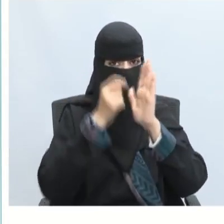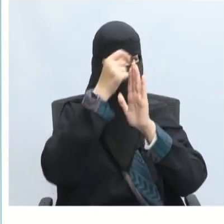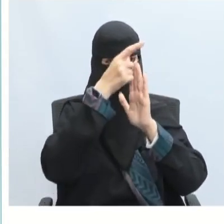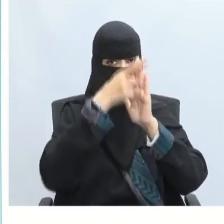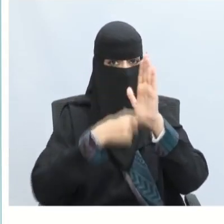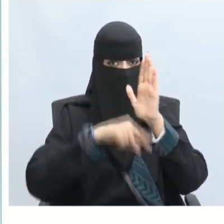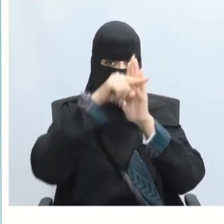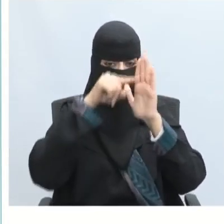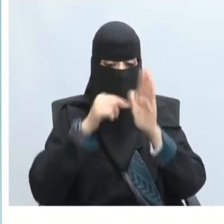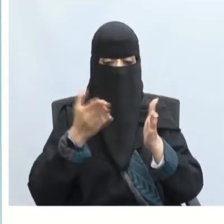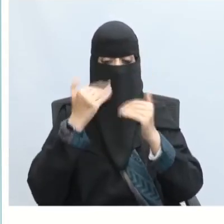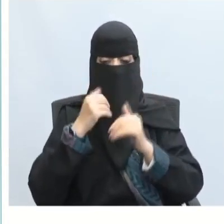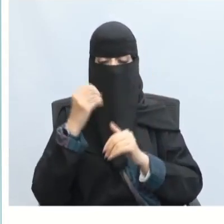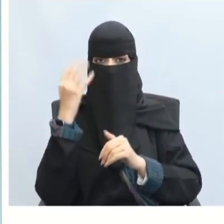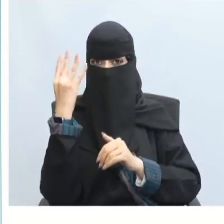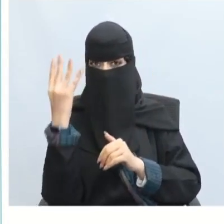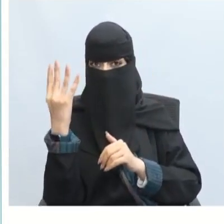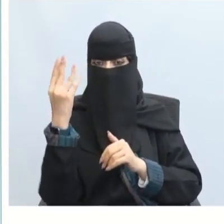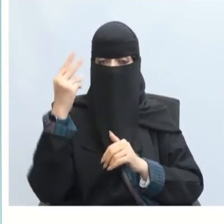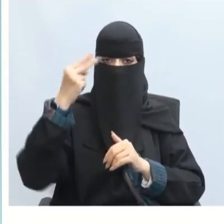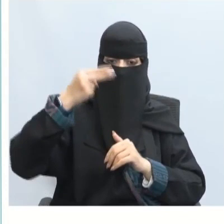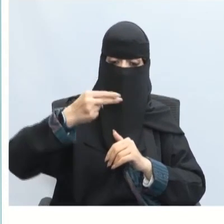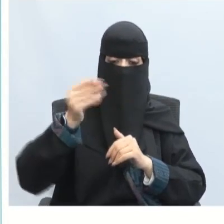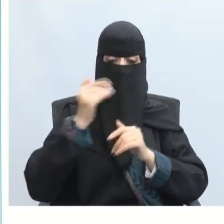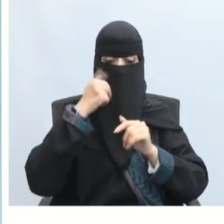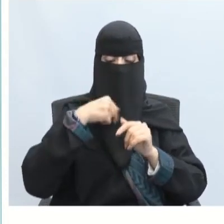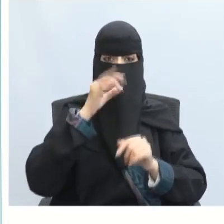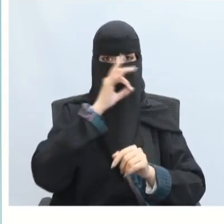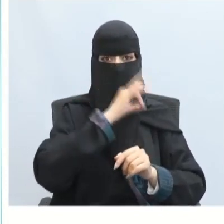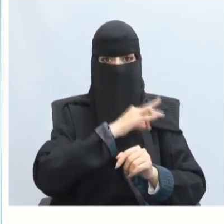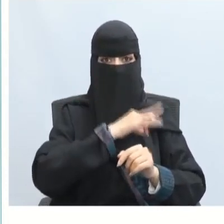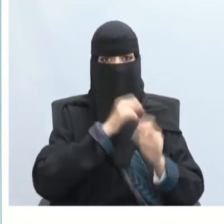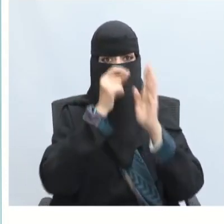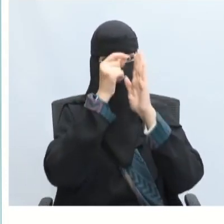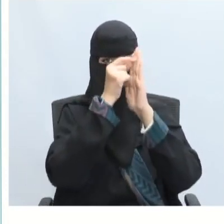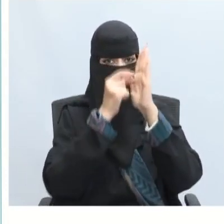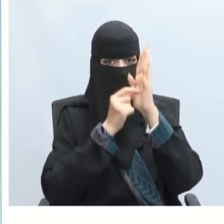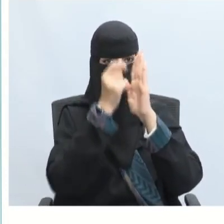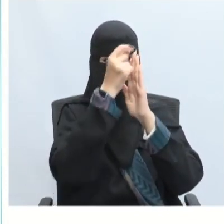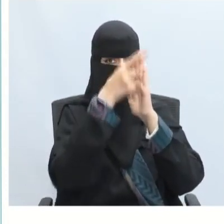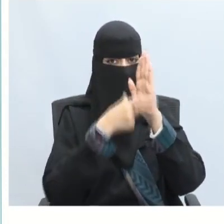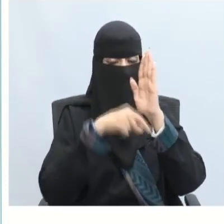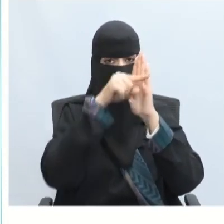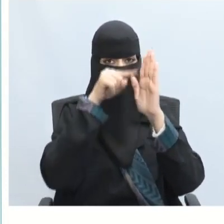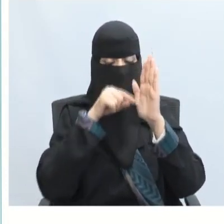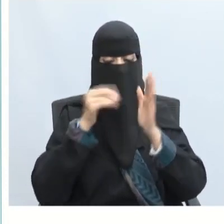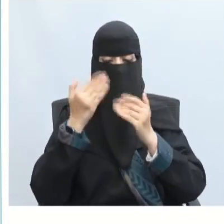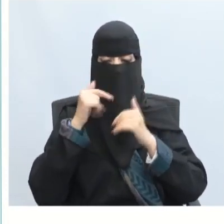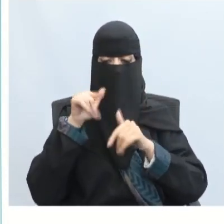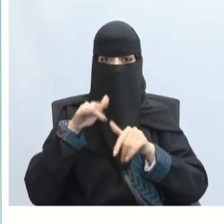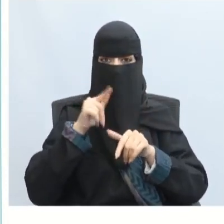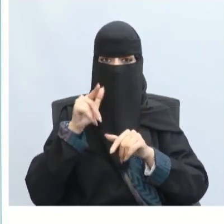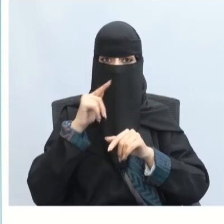الانظمه واللوائح الدرس ال 2ع والعش فوائد الانظمه واللوائح